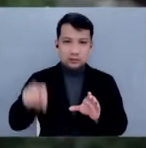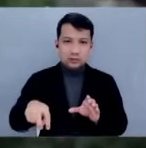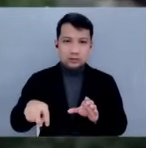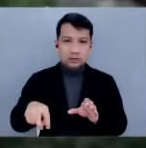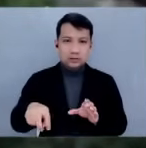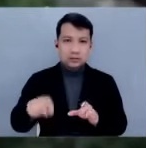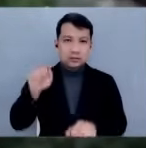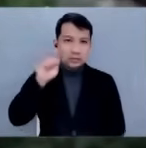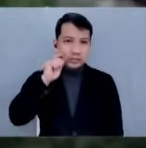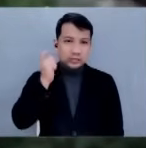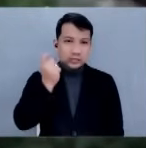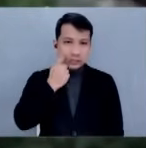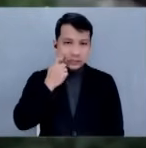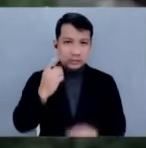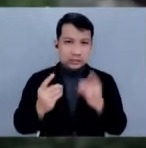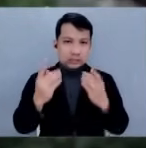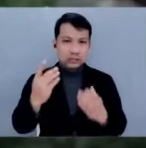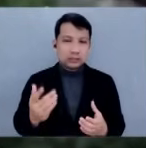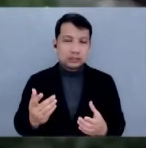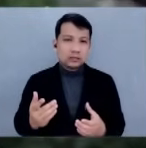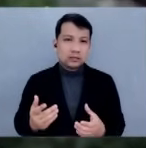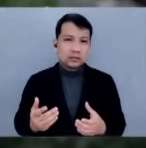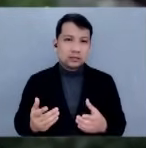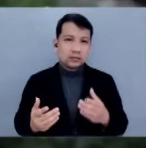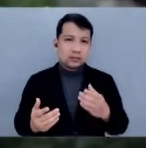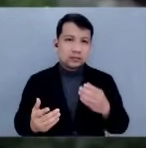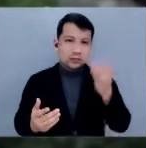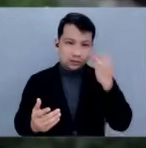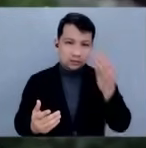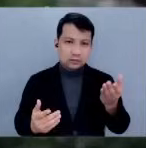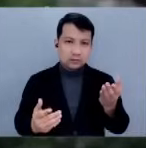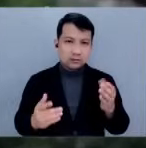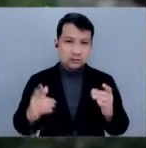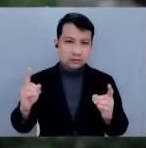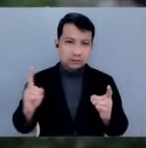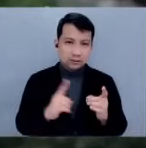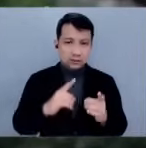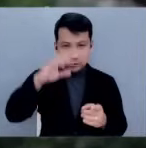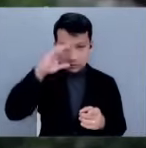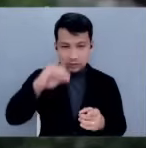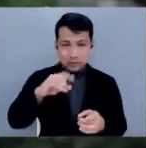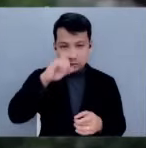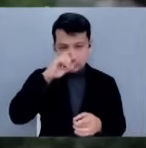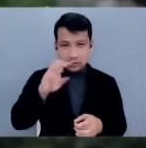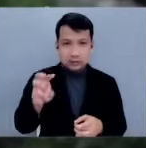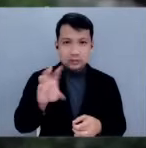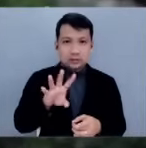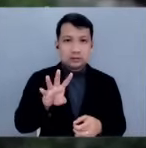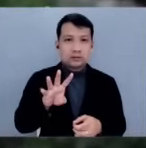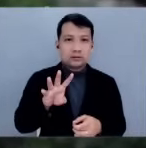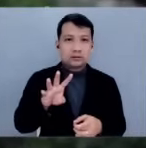na driver ng nanagasang kotse. Nilapitan niya ang 64 years old na biktima. Hinalikan at